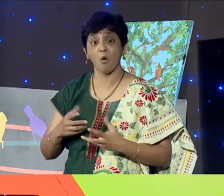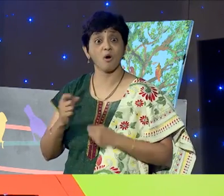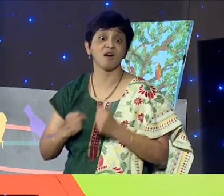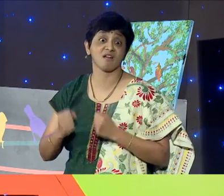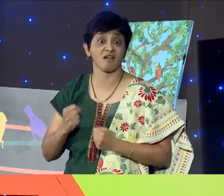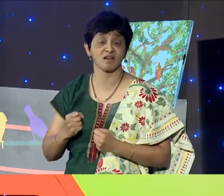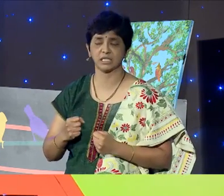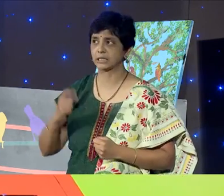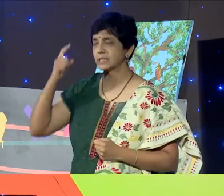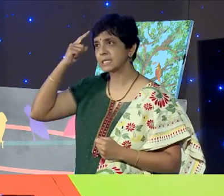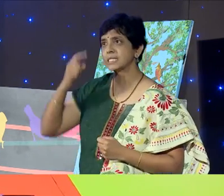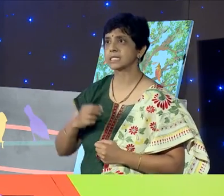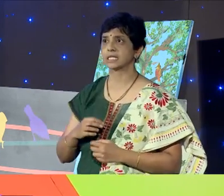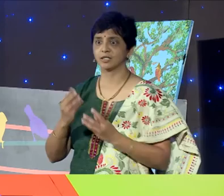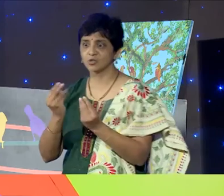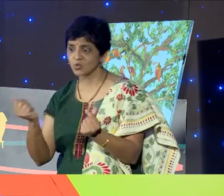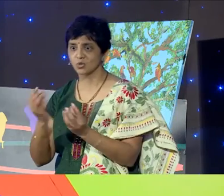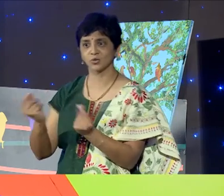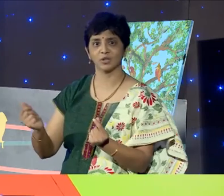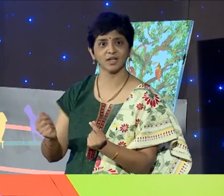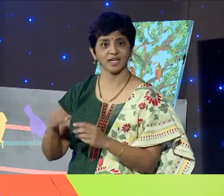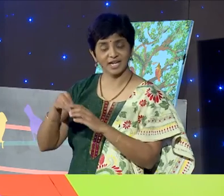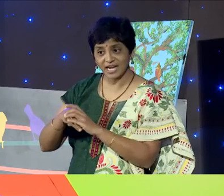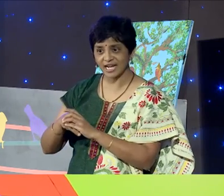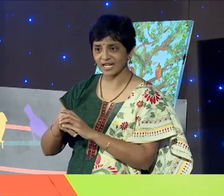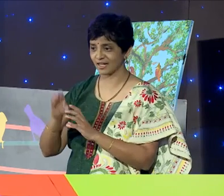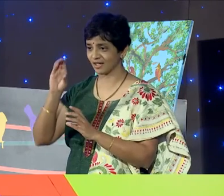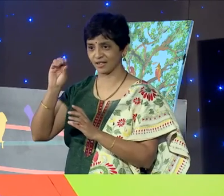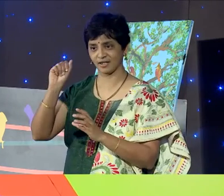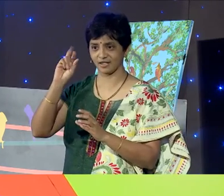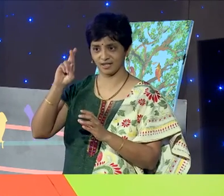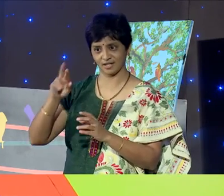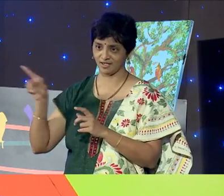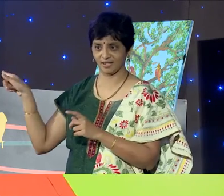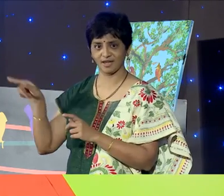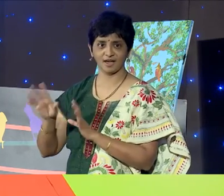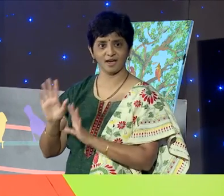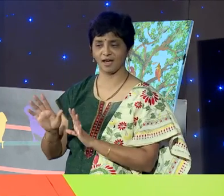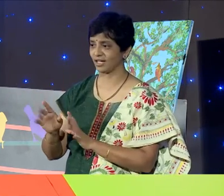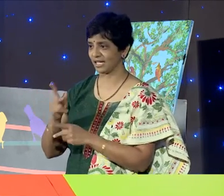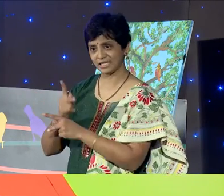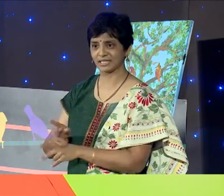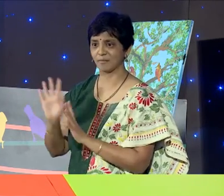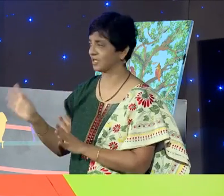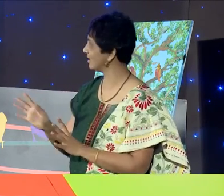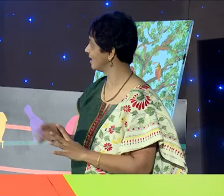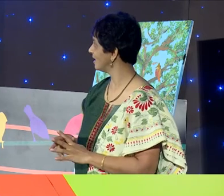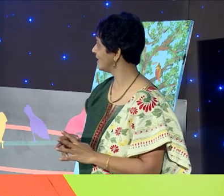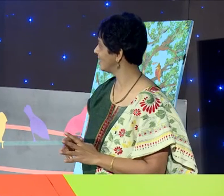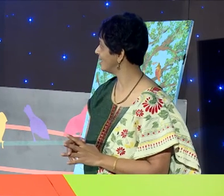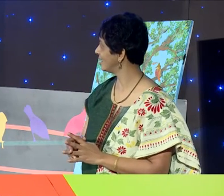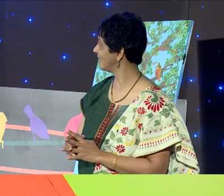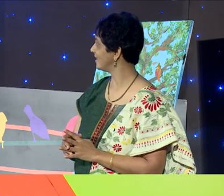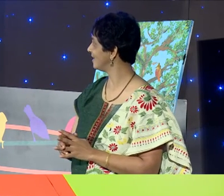कहा उसका भी इलाज है अपने पास, अपनी कार में बिठाया। अच्छा वो मेरी बेस्ट ड्राइवर भी है, पर्सनल ड्राइवर। 19 साल में ना मैंने उससे कभी ड्राइवर